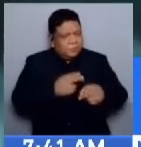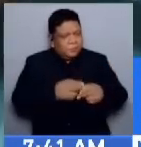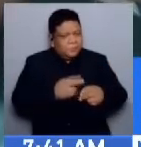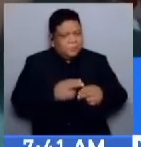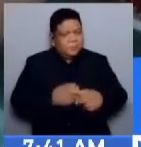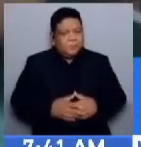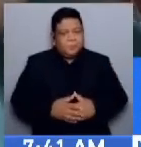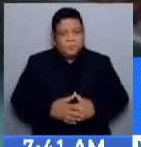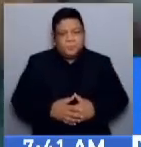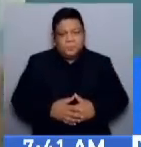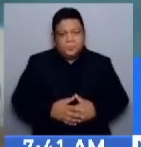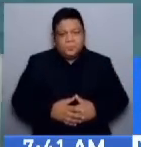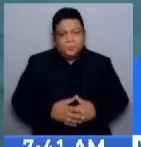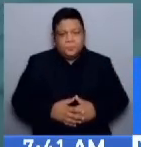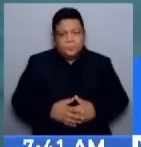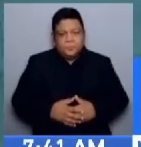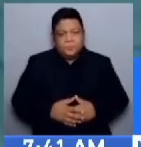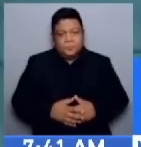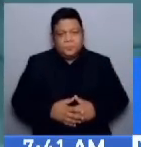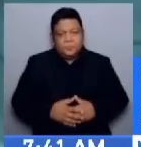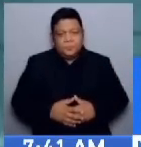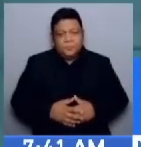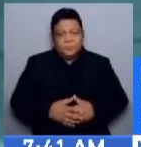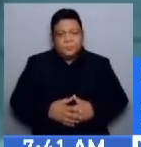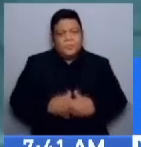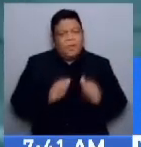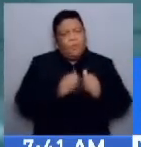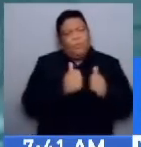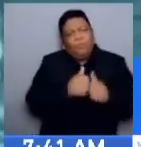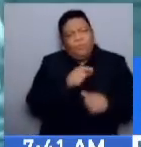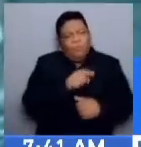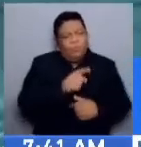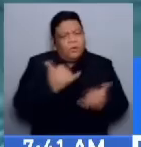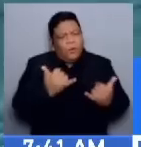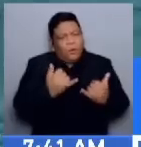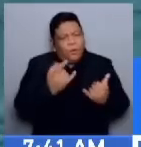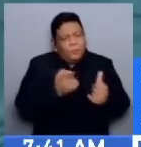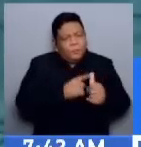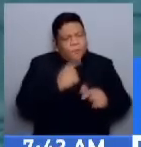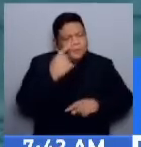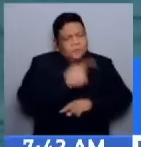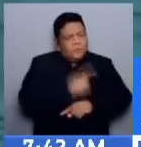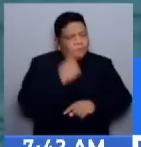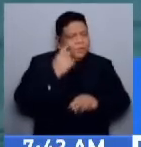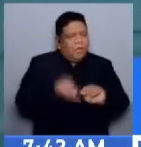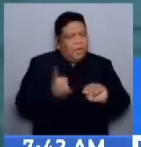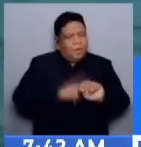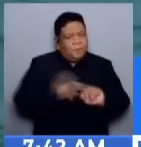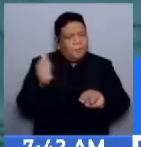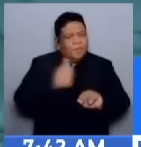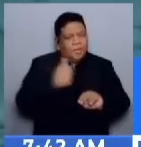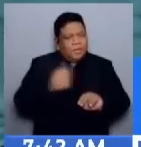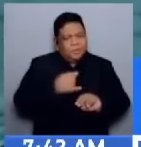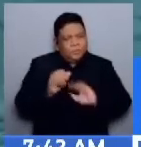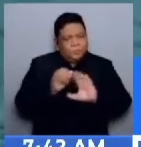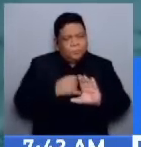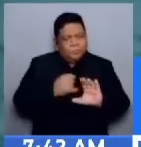Ay, mamang driver, kamusta naman po yung unang araw ng bagong taas ng pamasahe? Ito po, maganda sana po